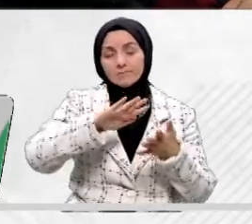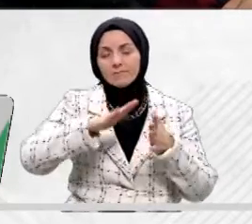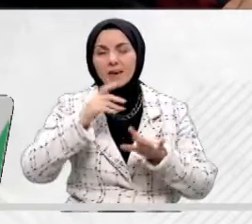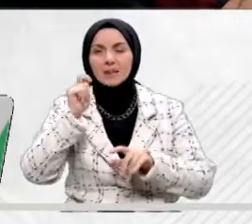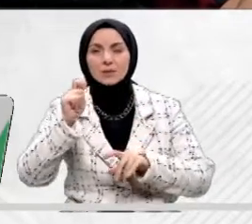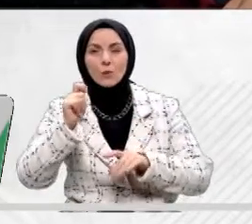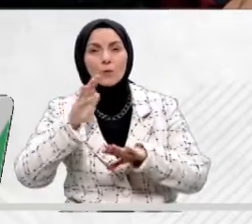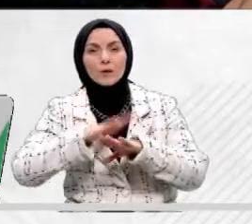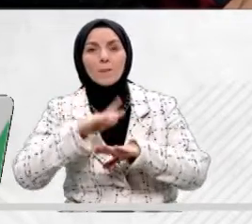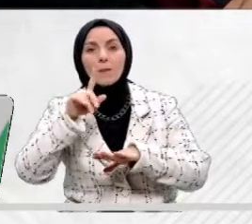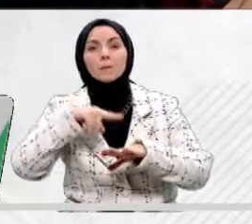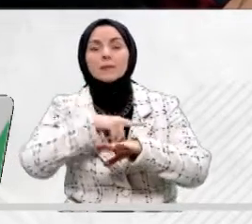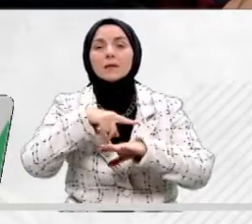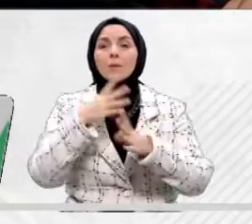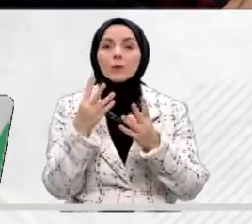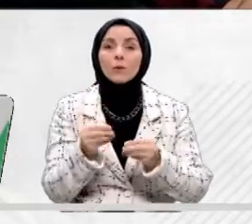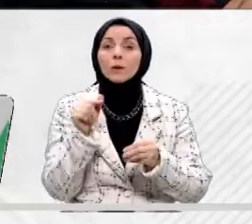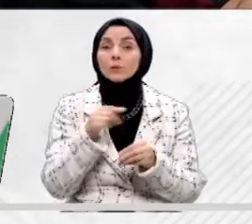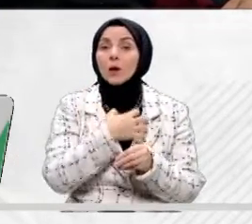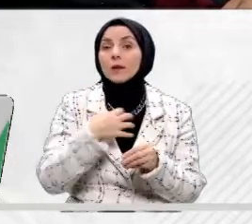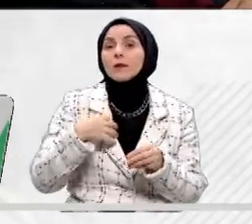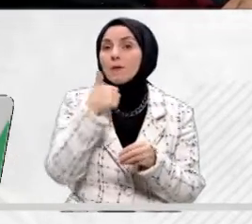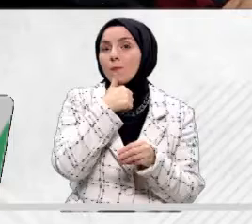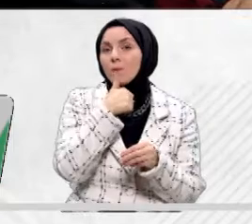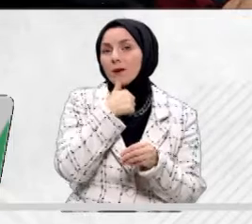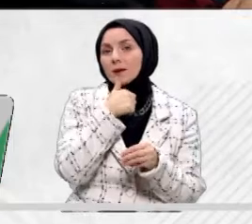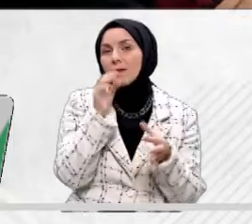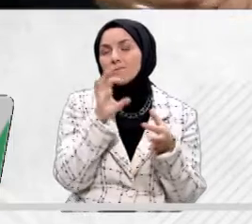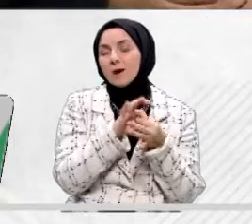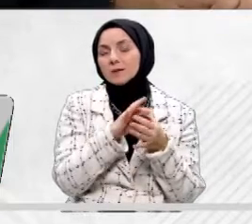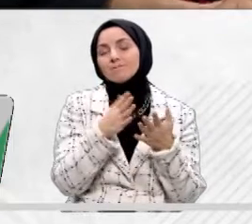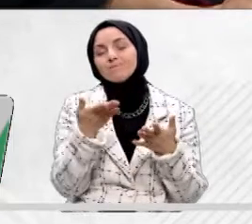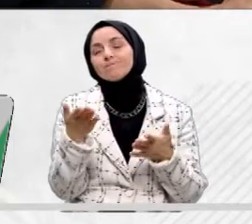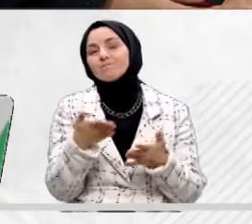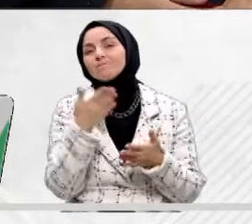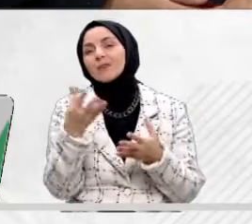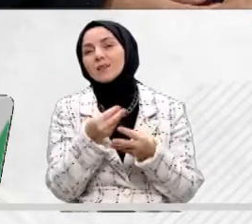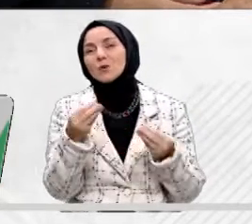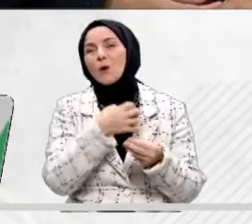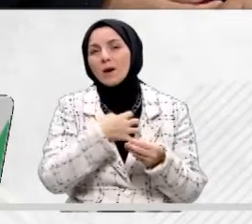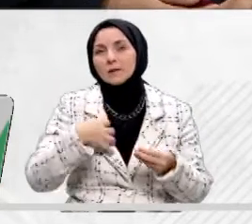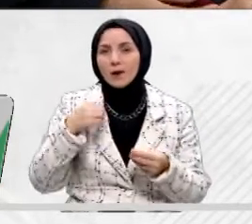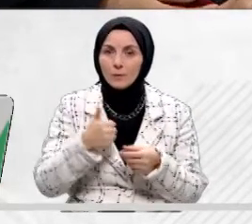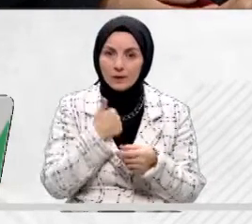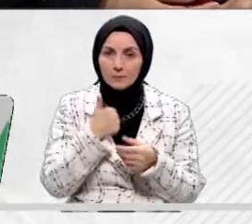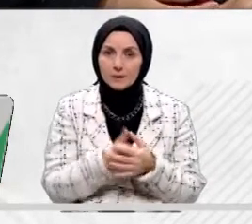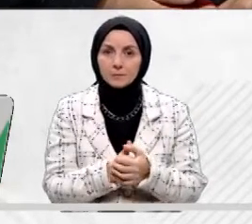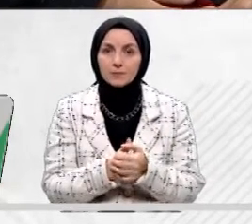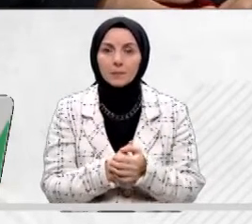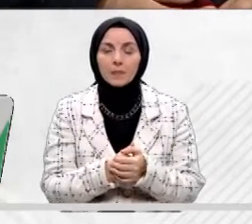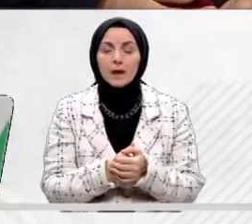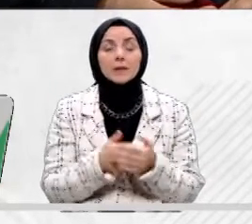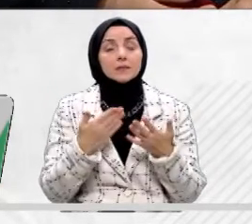bu da anne ve babayla alakalı bir mesele daha çok anne ile alakalı bir konu Hangi açıdan zorlaştırıyor Hangi açıdan kolaylaştırıyor hocam